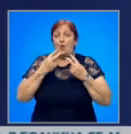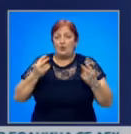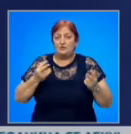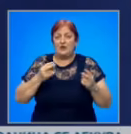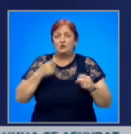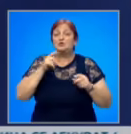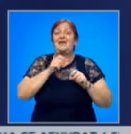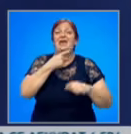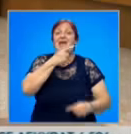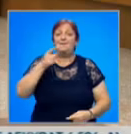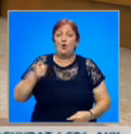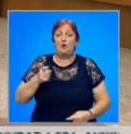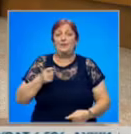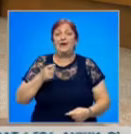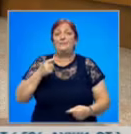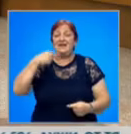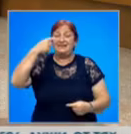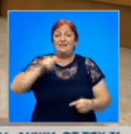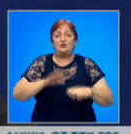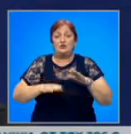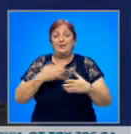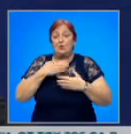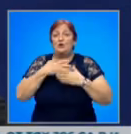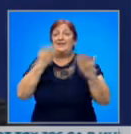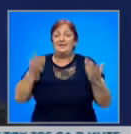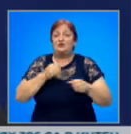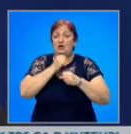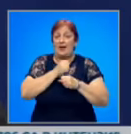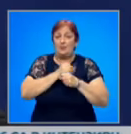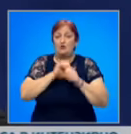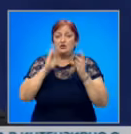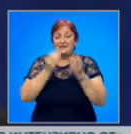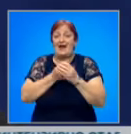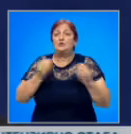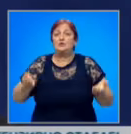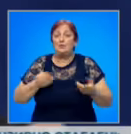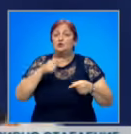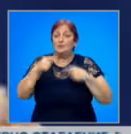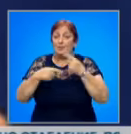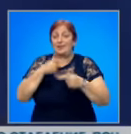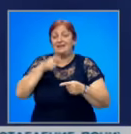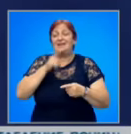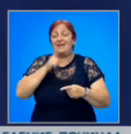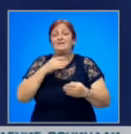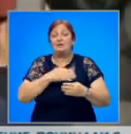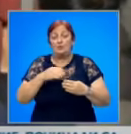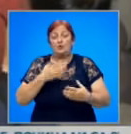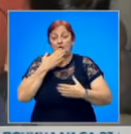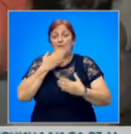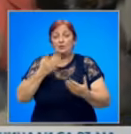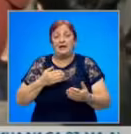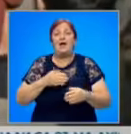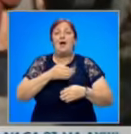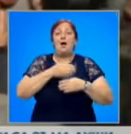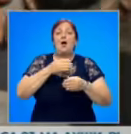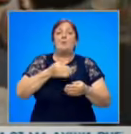и ще ви информираме за следващите стъпки. Благодаря на всички колеги. Заедно започнахме промяната и тя трябва да продължи. Благодаря.